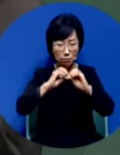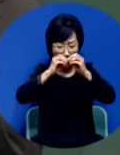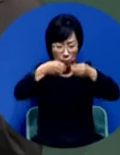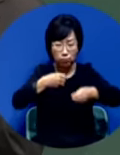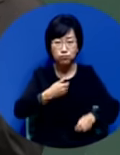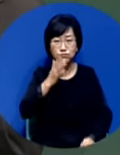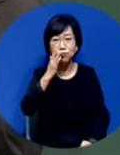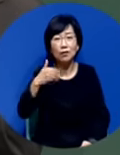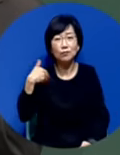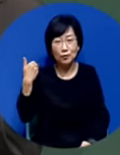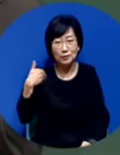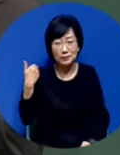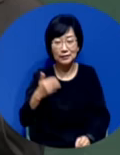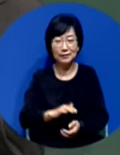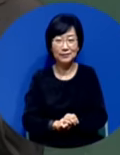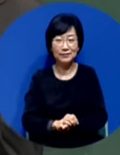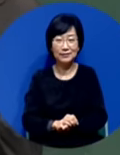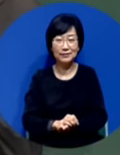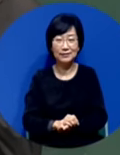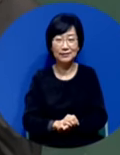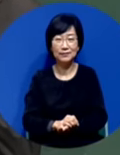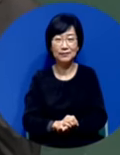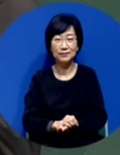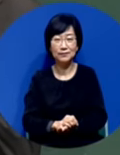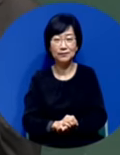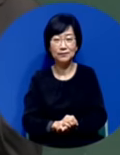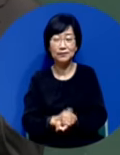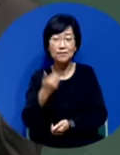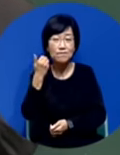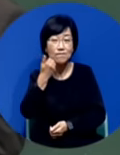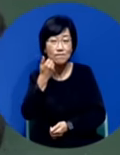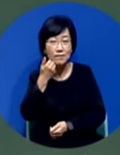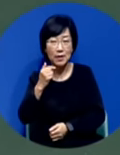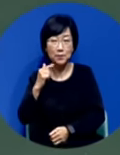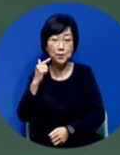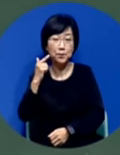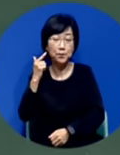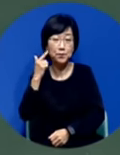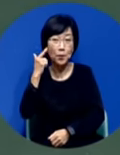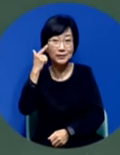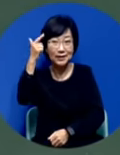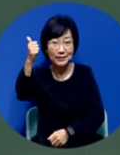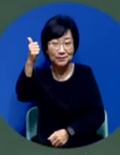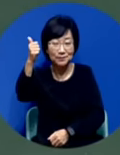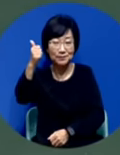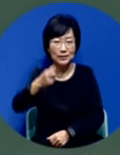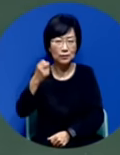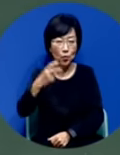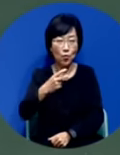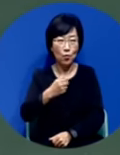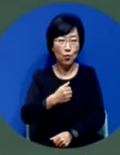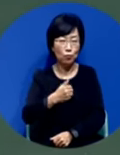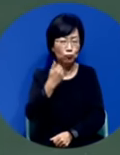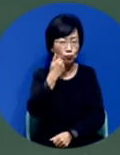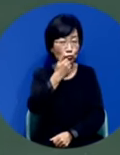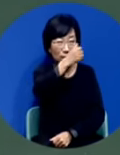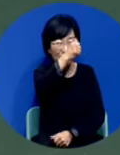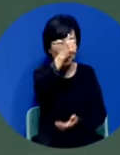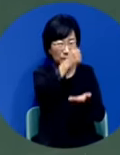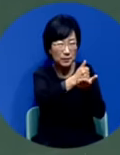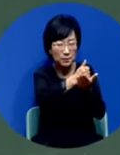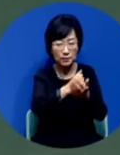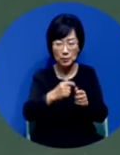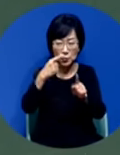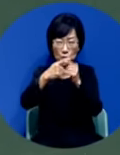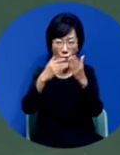那虽然没说出来，但自己还是不知道。 심지어 어떤 목사는, 어떤 뭐 중직자는 교회 내 마음대로 안 되면요 못 참아요.